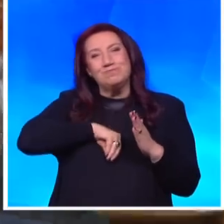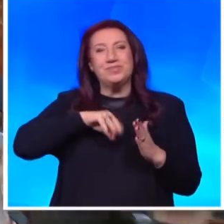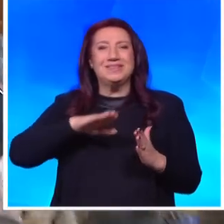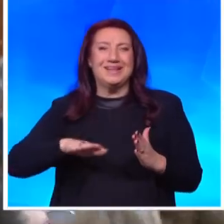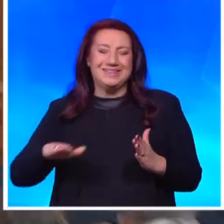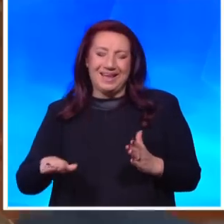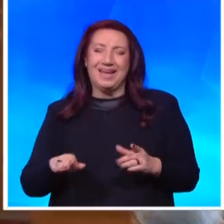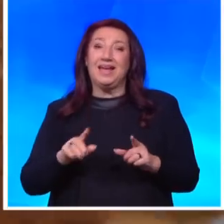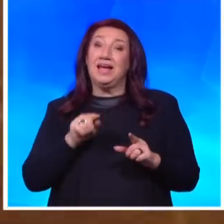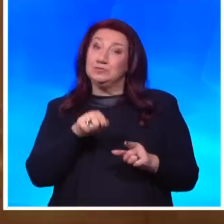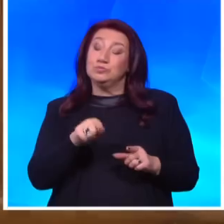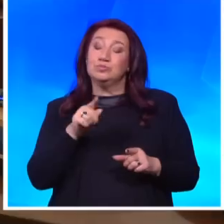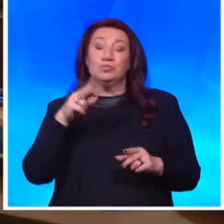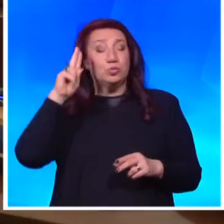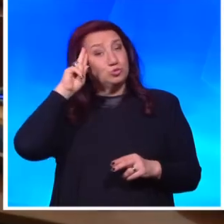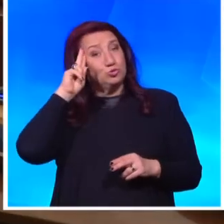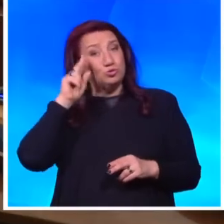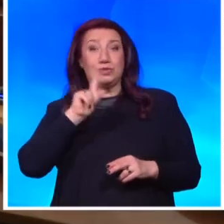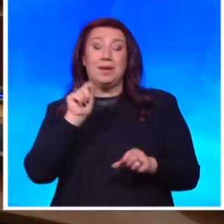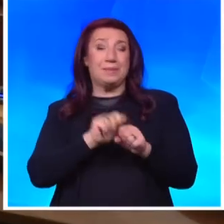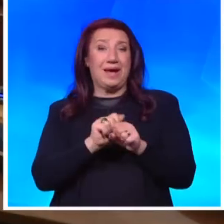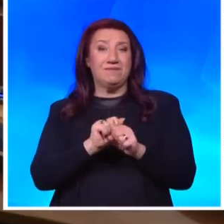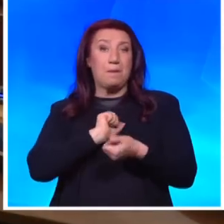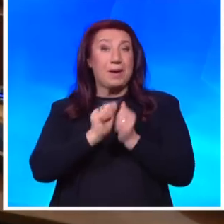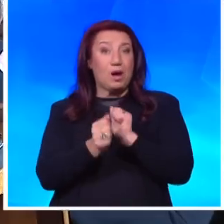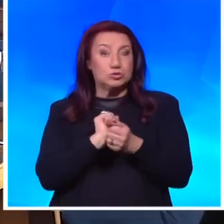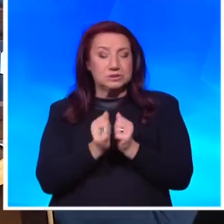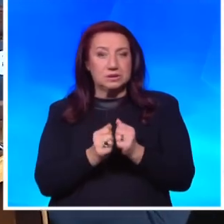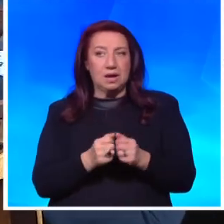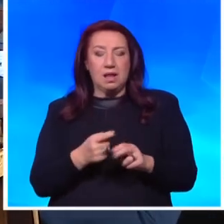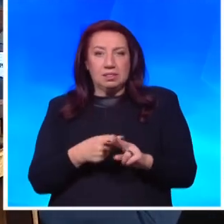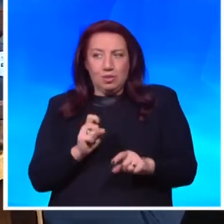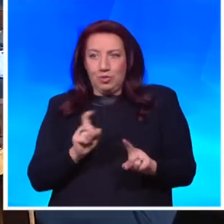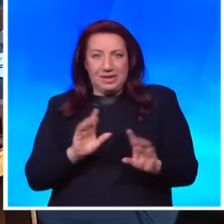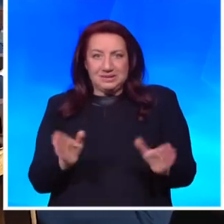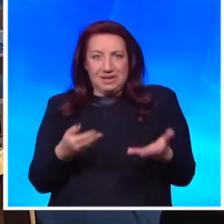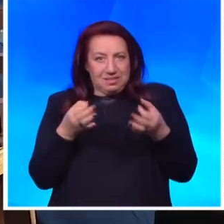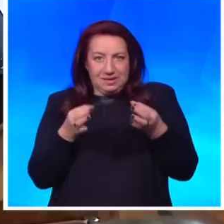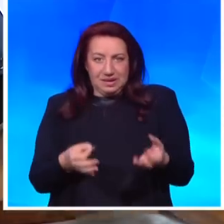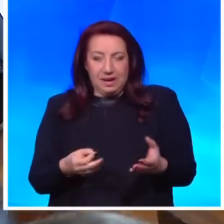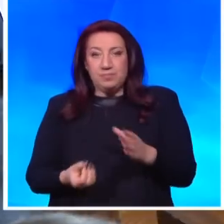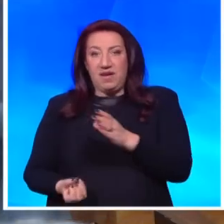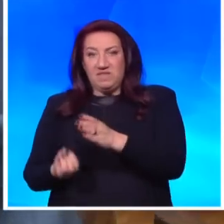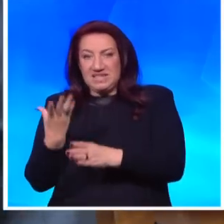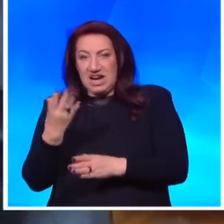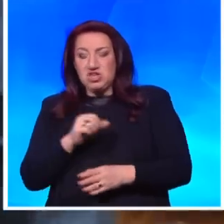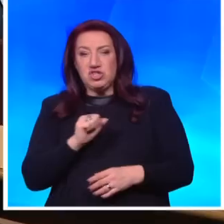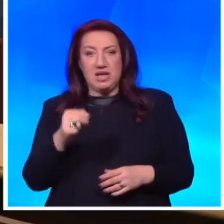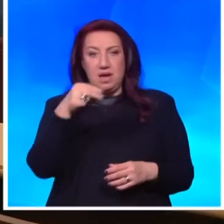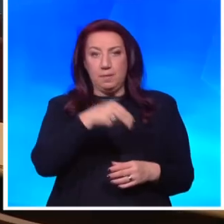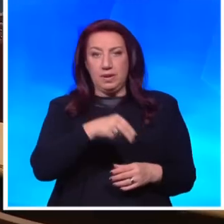прави пакости. Пожеланието не се сбъдна. От Възраждане и Продължаваме промяната Демократична